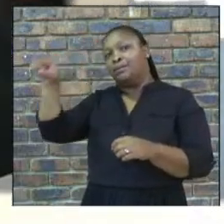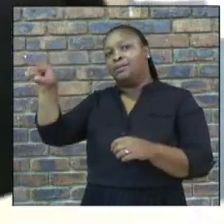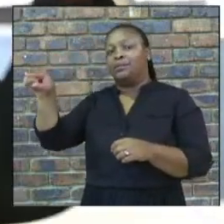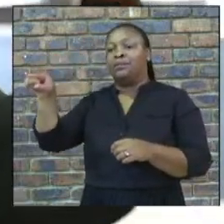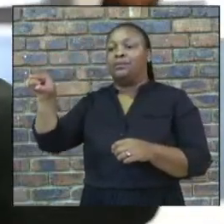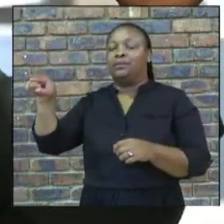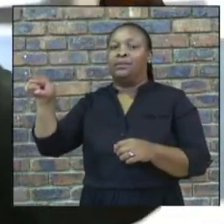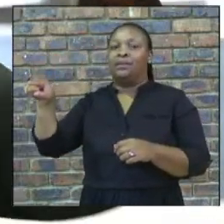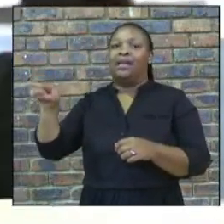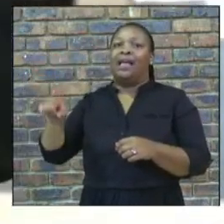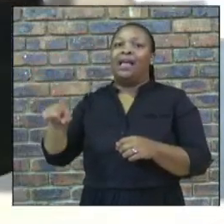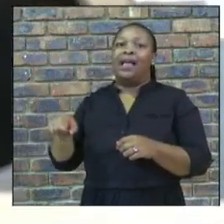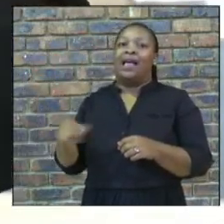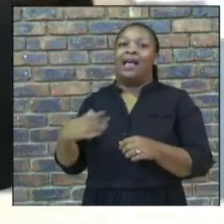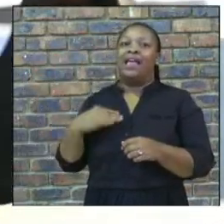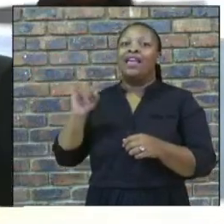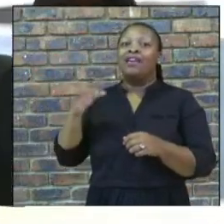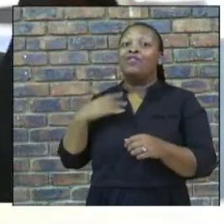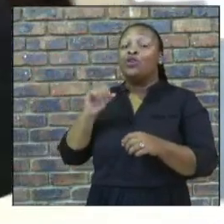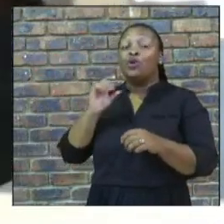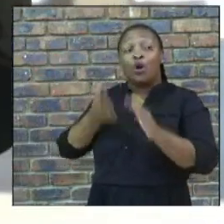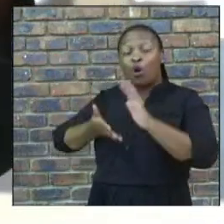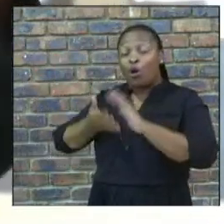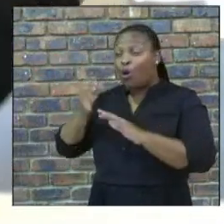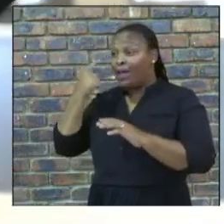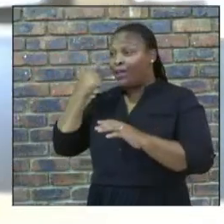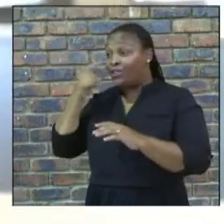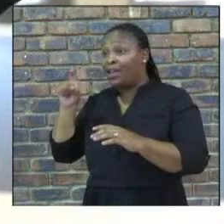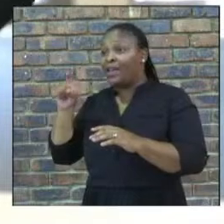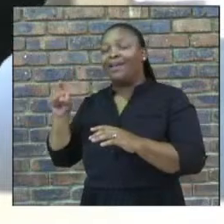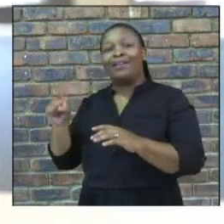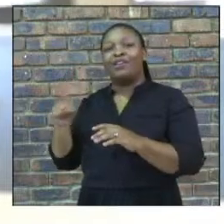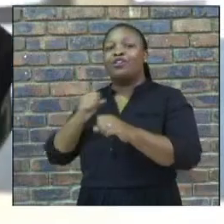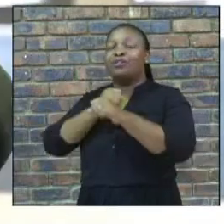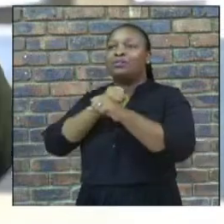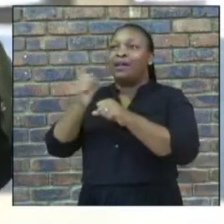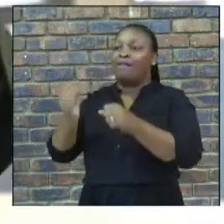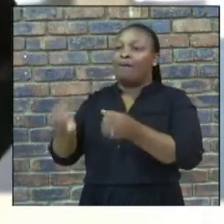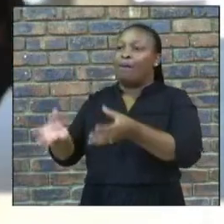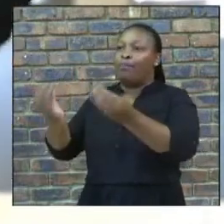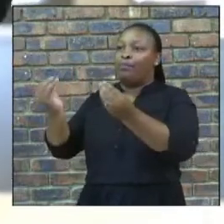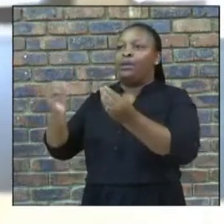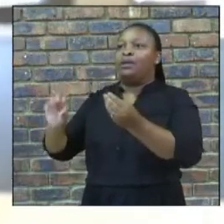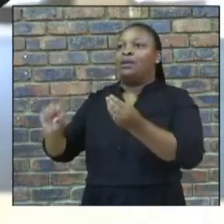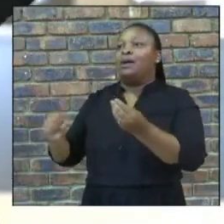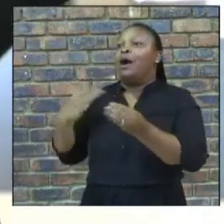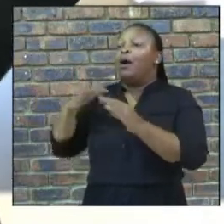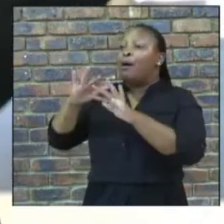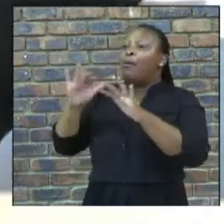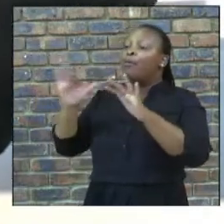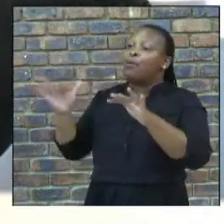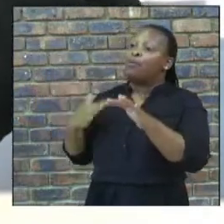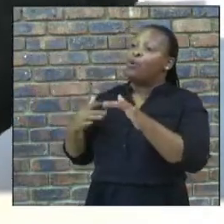Kodwa nongathi uyokucheka lapha akunabantwana bethu ababereka, ukhambe uye